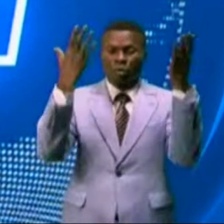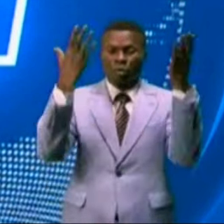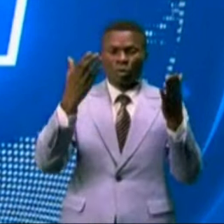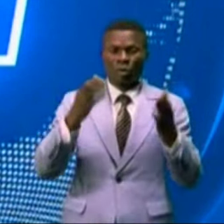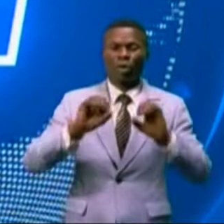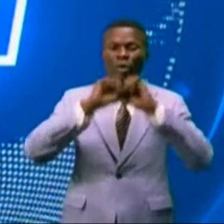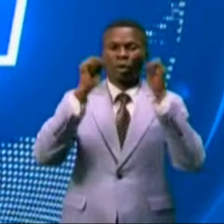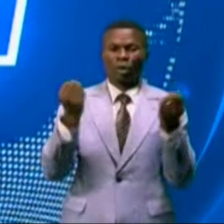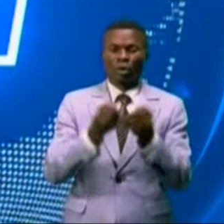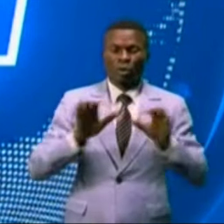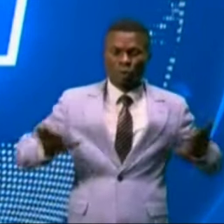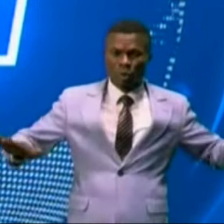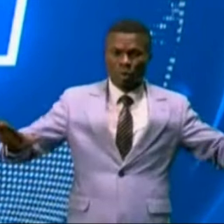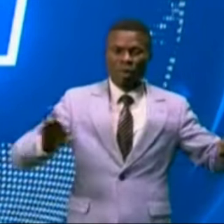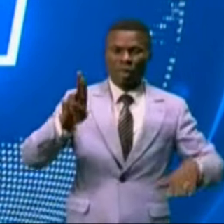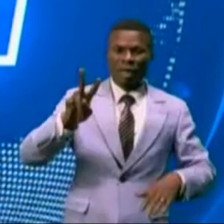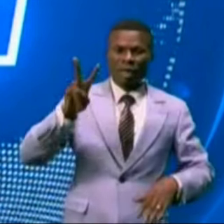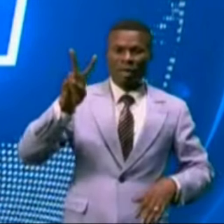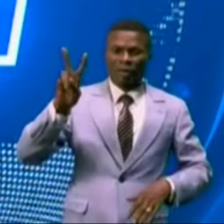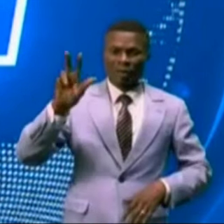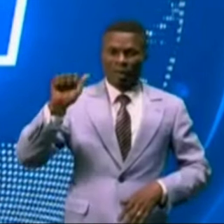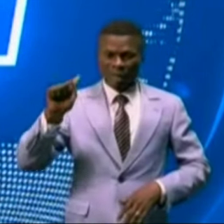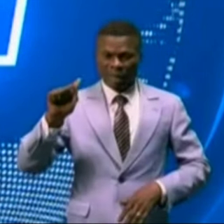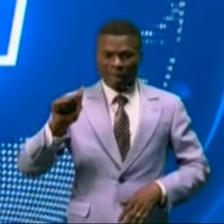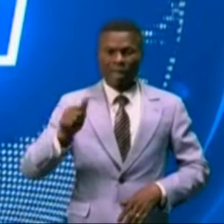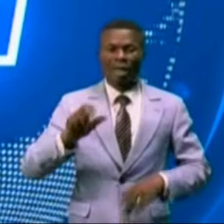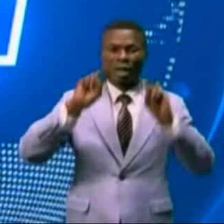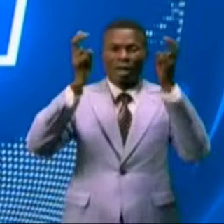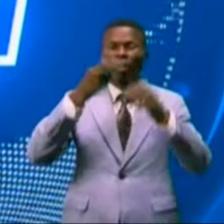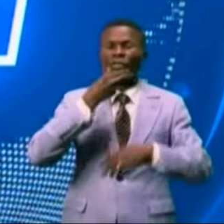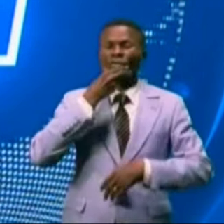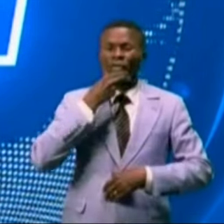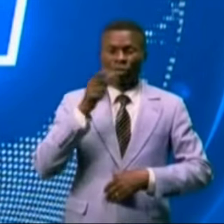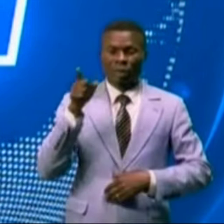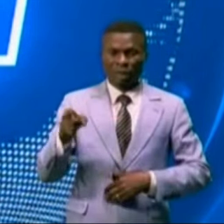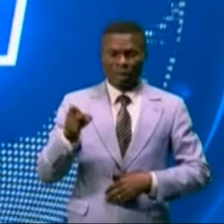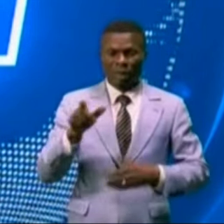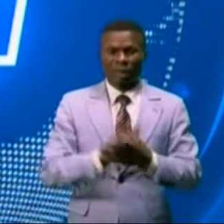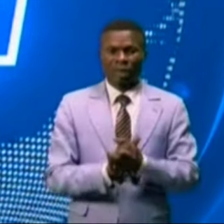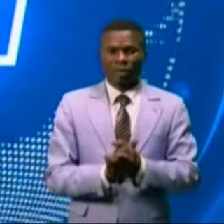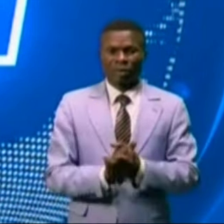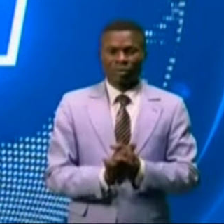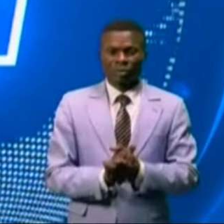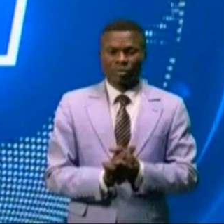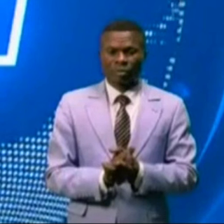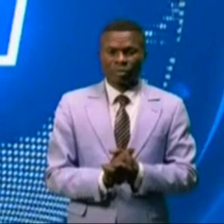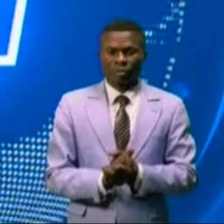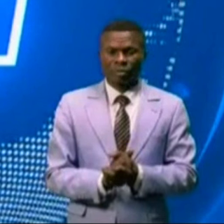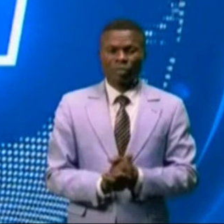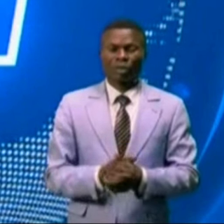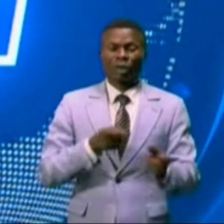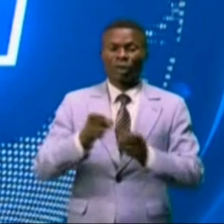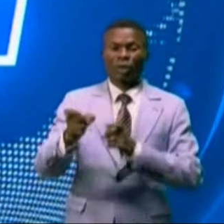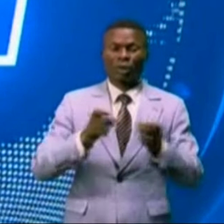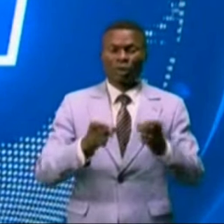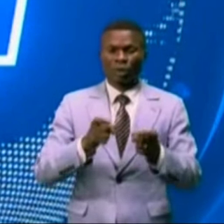des voies aériennes RVM Mbujimayi dans la province du Kasaï central. La gestion